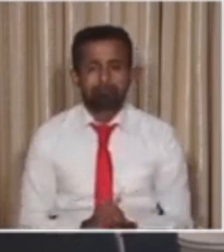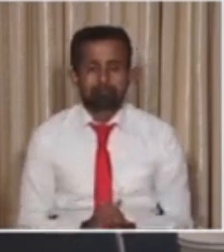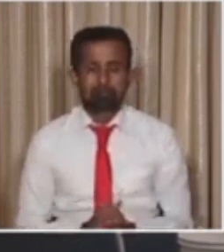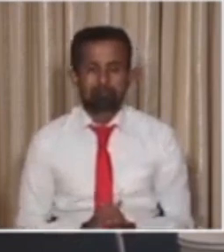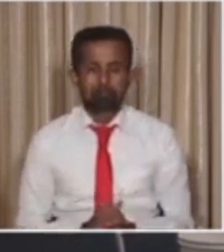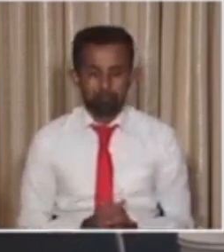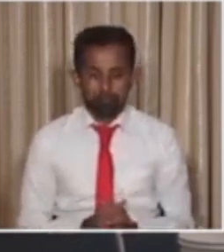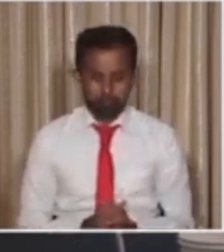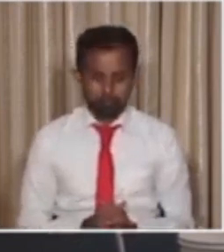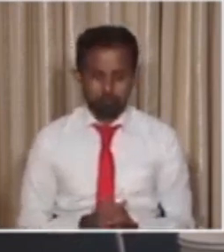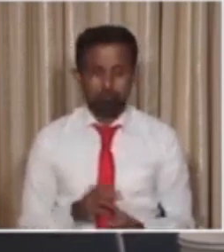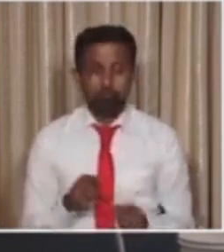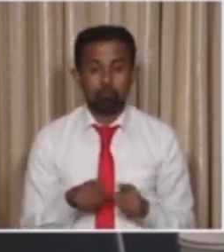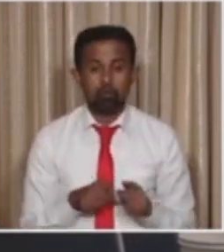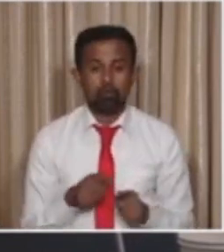மக்கள் பயன்பாட்டுக்குரிய இன்று